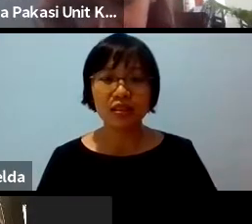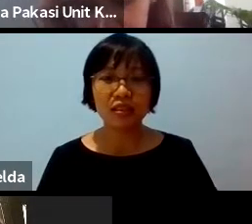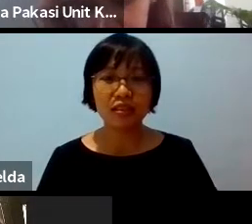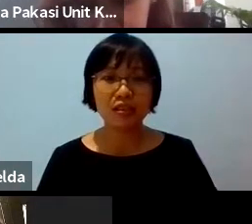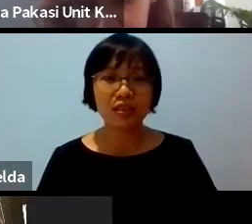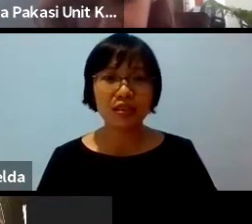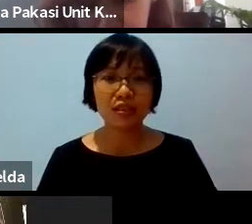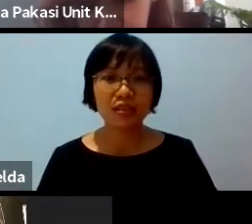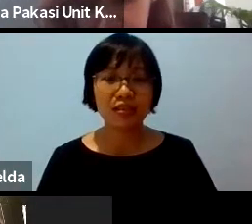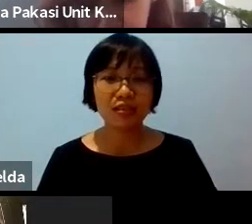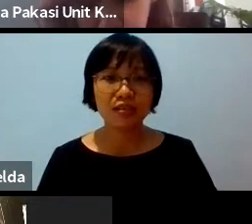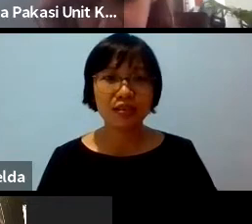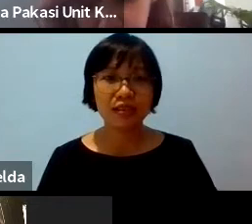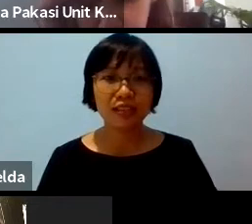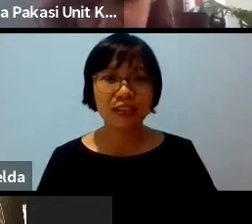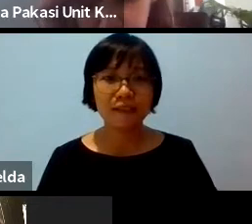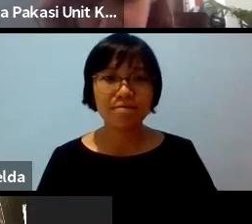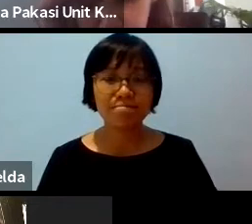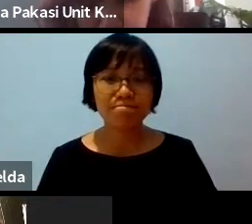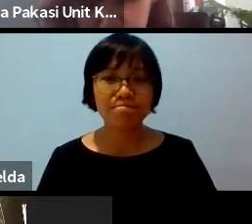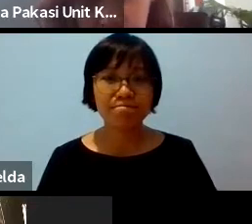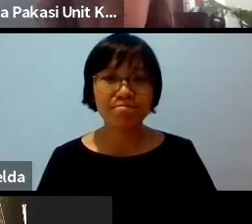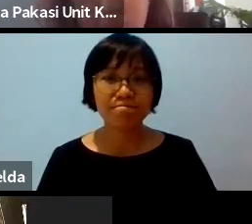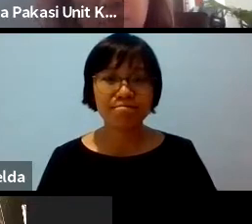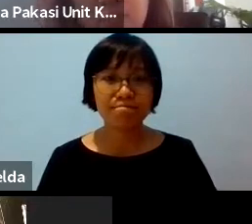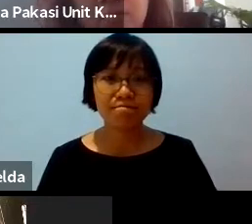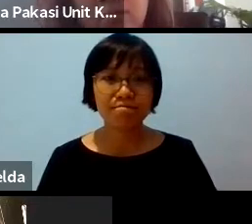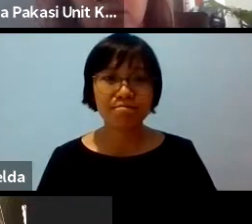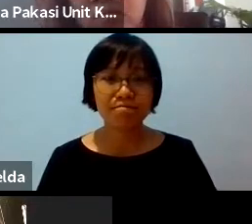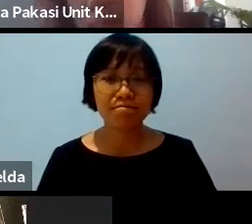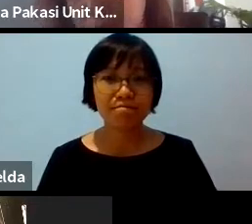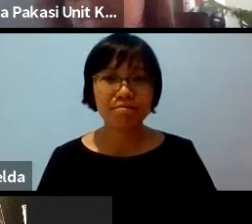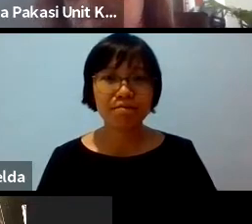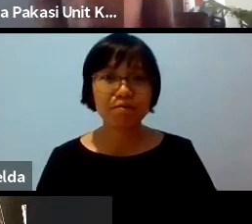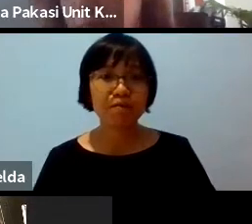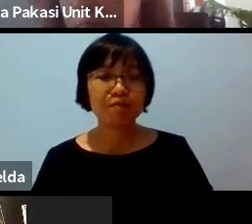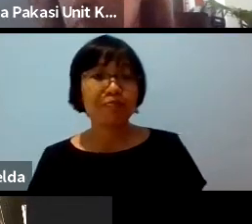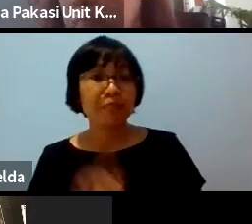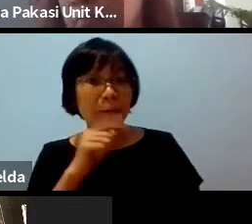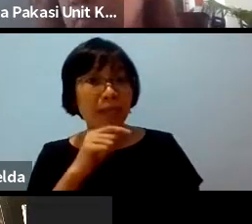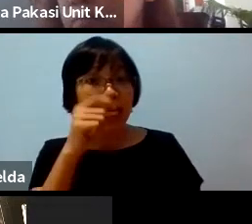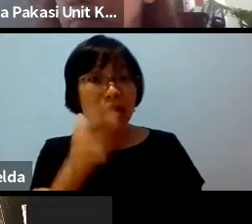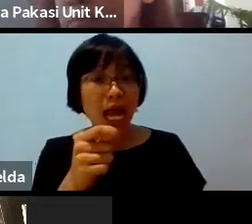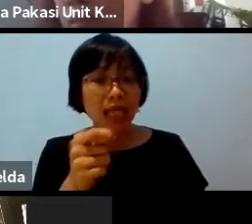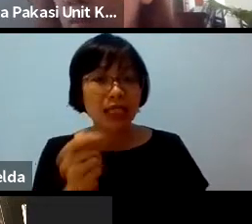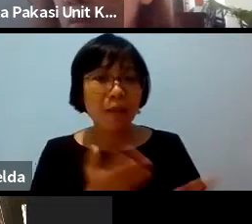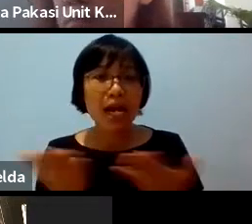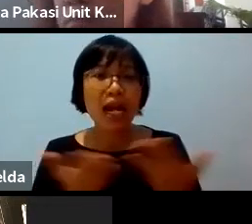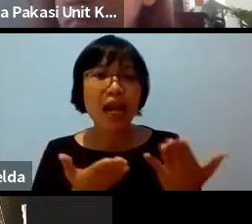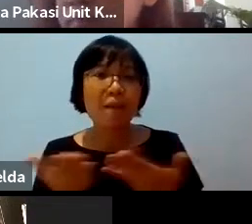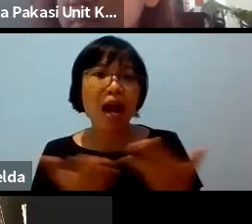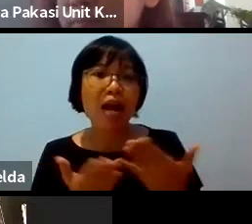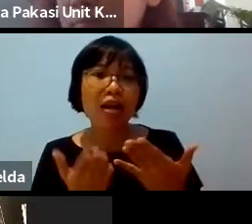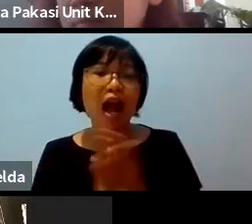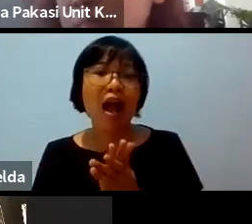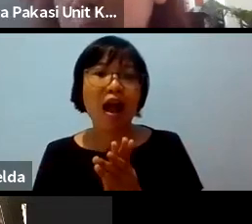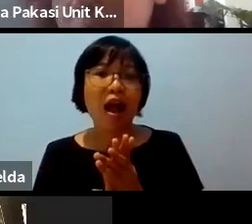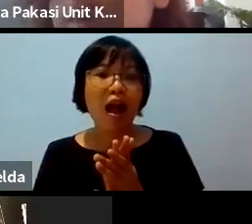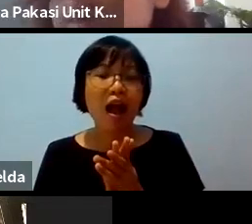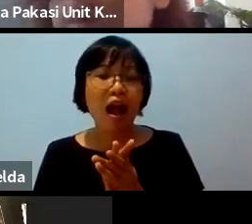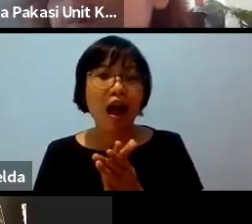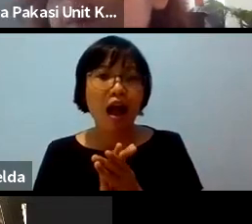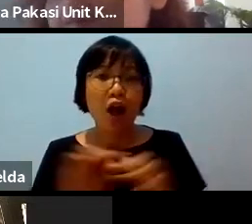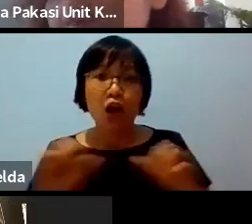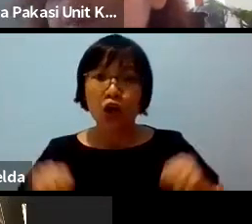mengadres pertanyaan. Bagaimana menguatkan dan juga merawat sinergi antara feminis di kampus